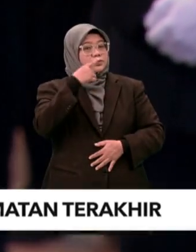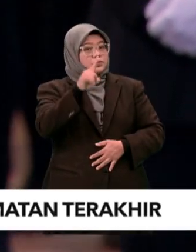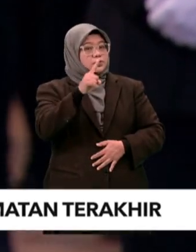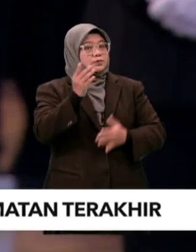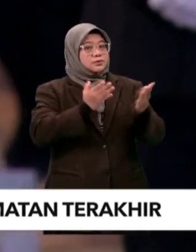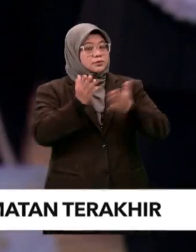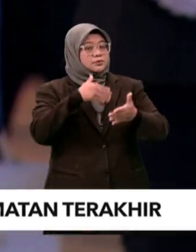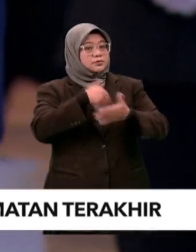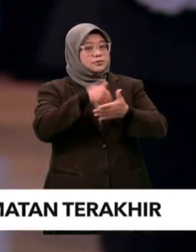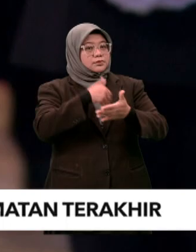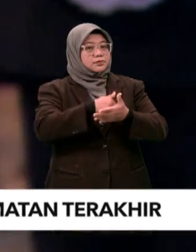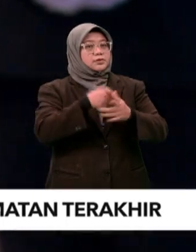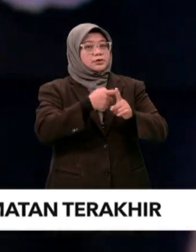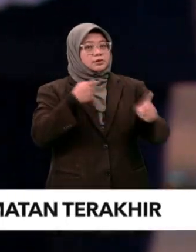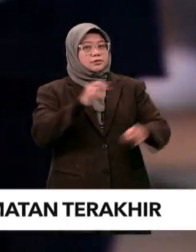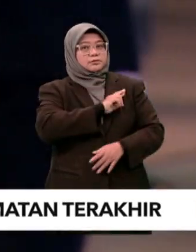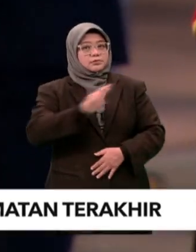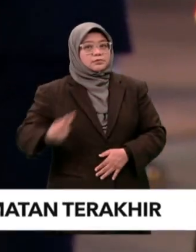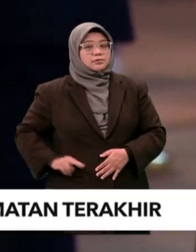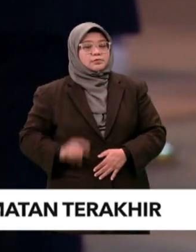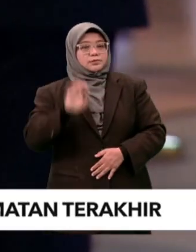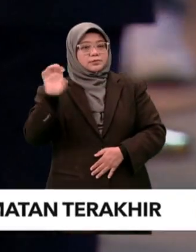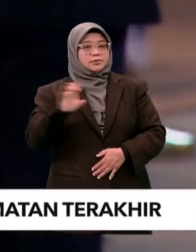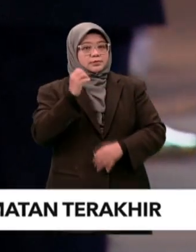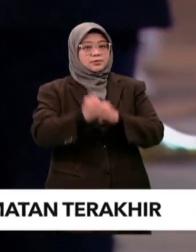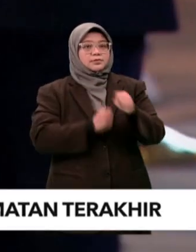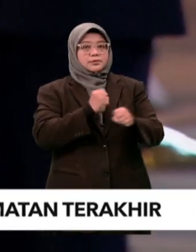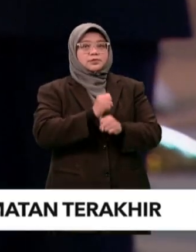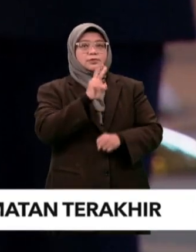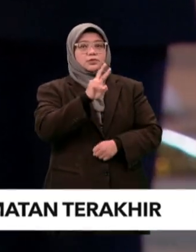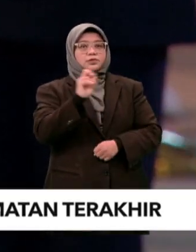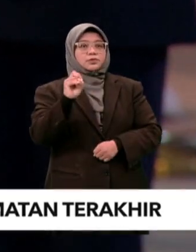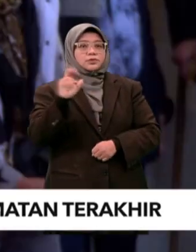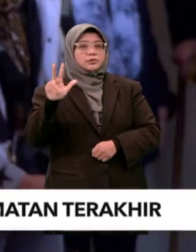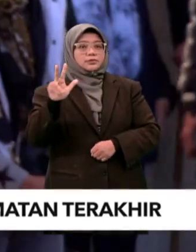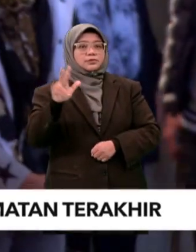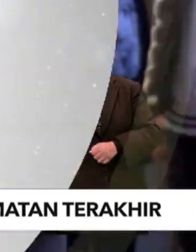sepak dari pada Ratu Elizabet kedua pada tahun 2003